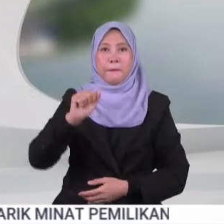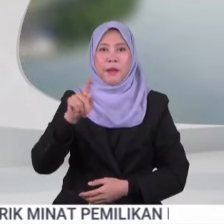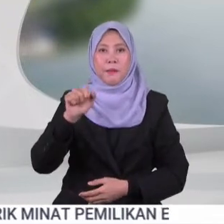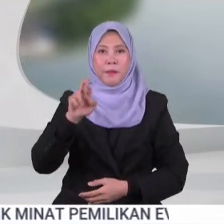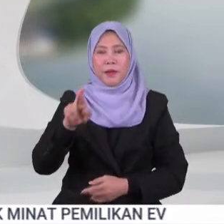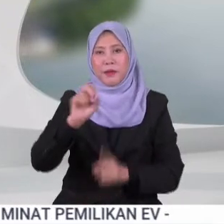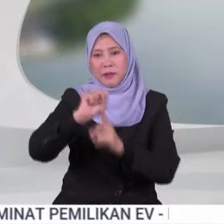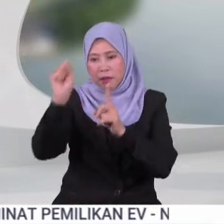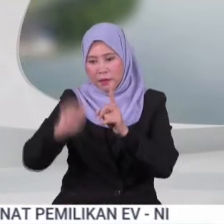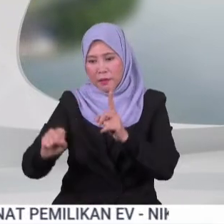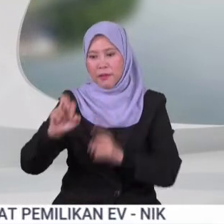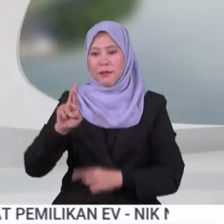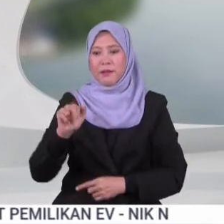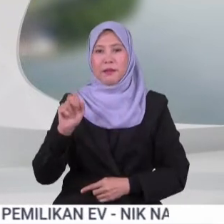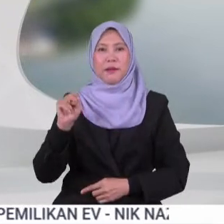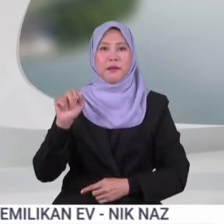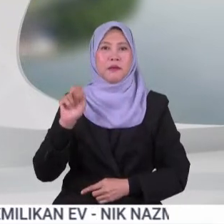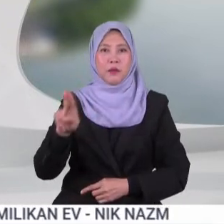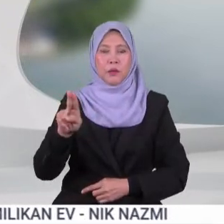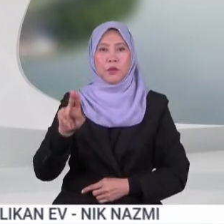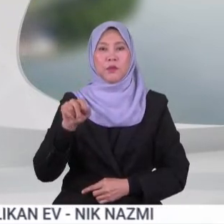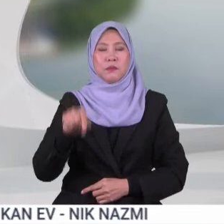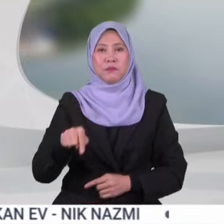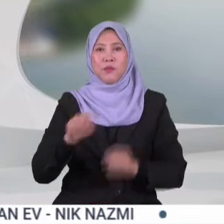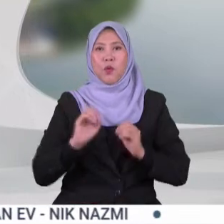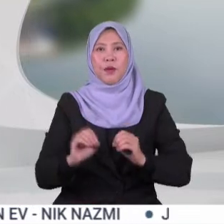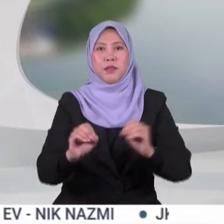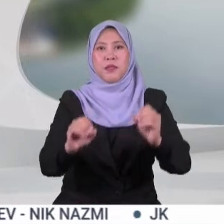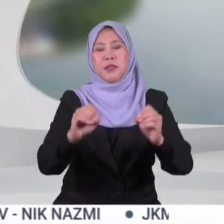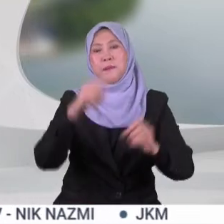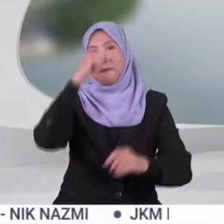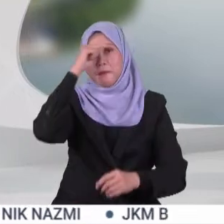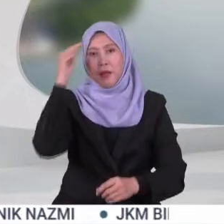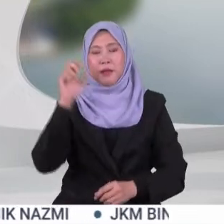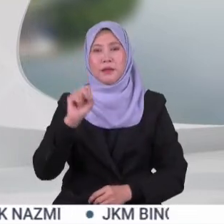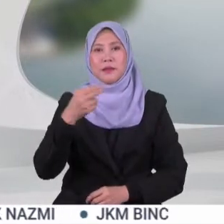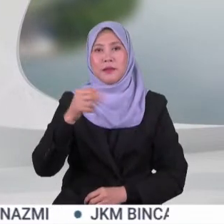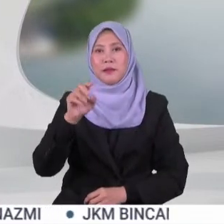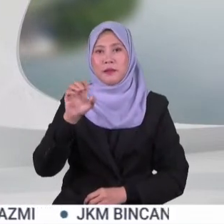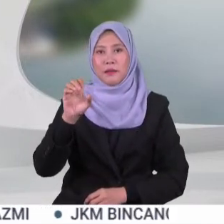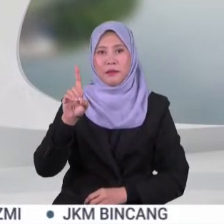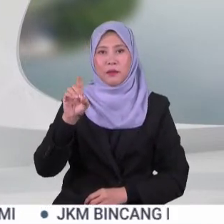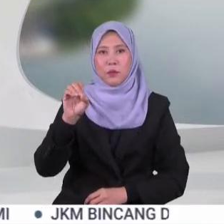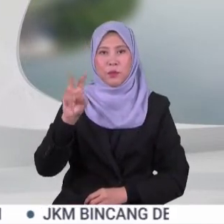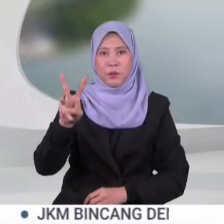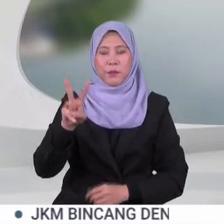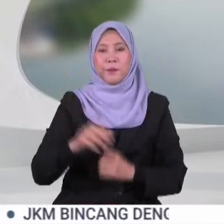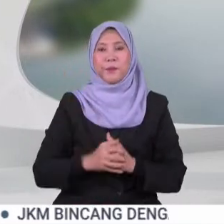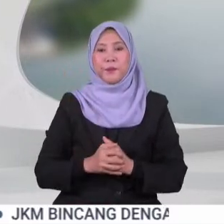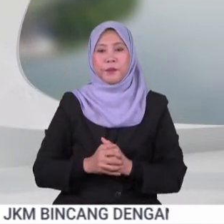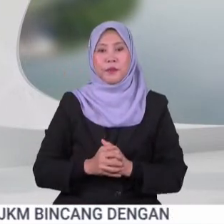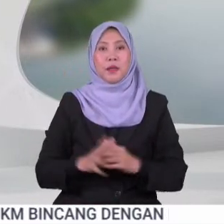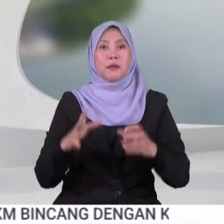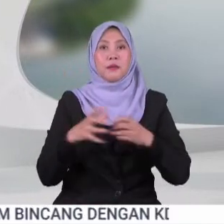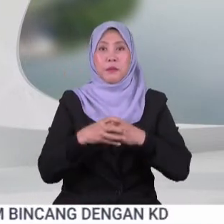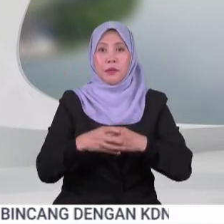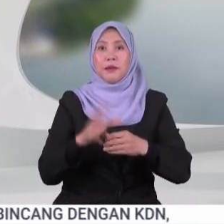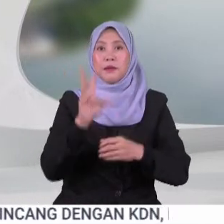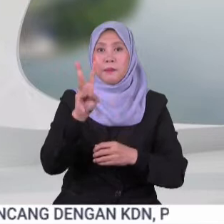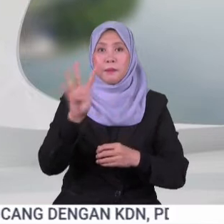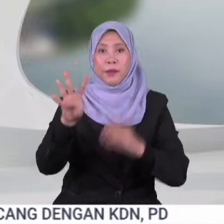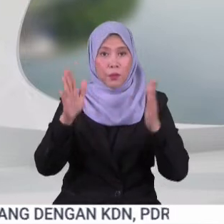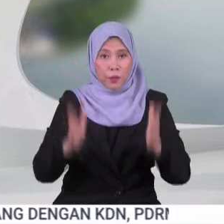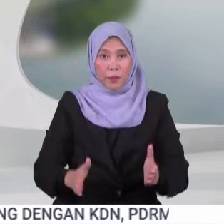dan Ranau menerusi operasi Black Shadow pada Julai lalu. Pesuruhjaya Polis Sabah Datuk Jauteh Dikun berkata seramai